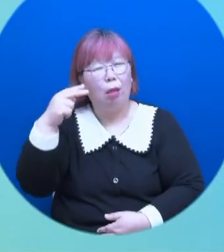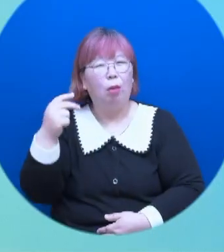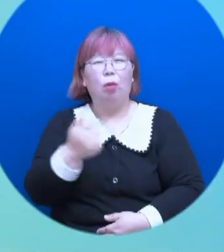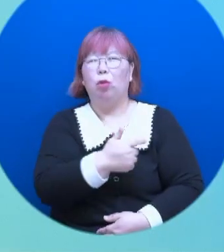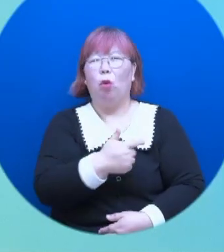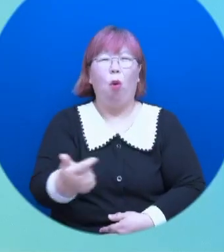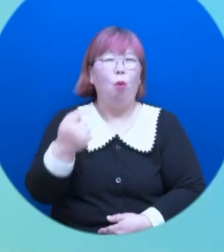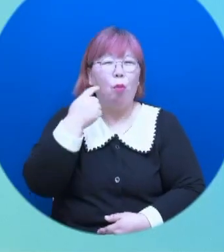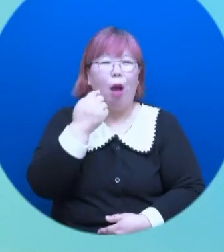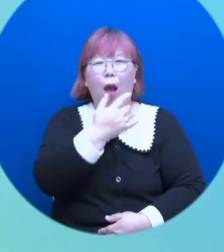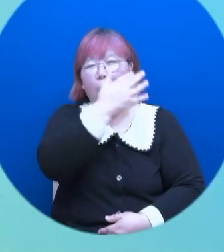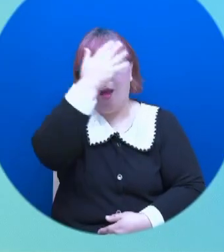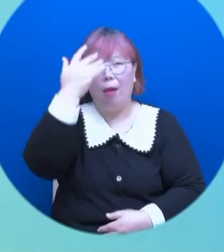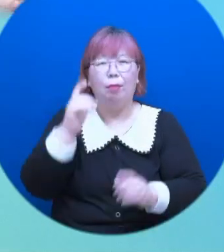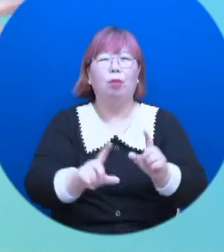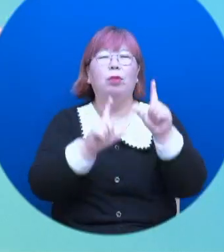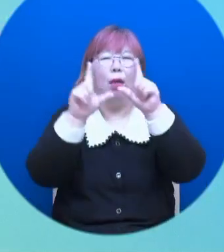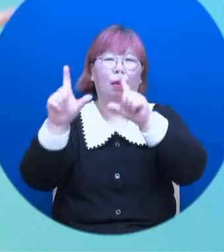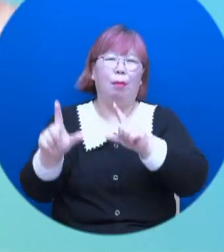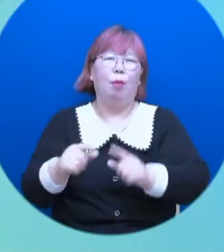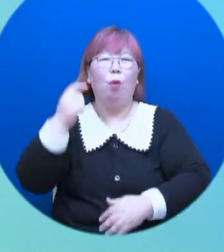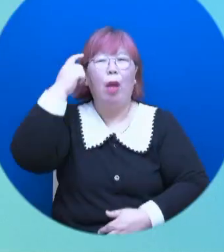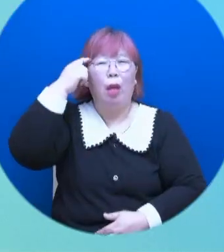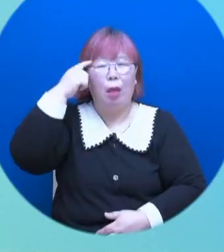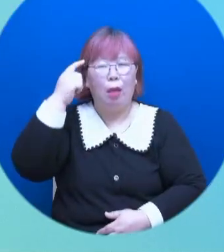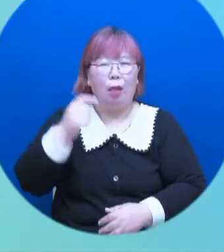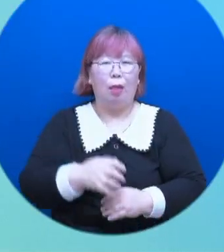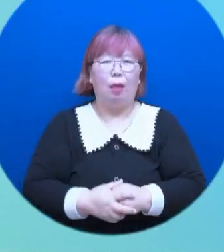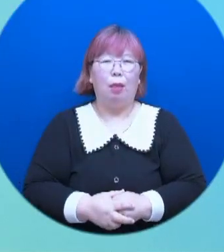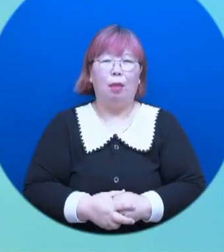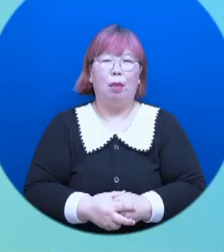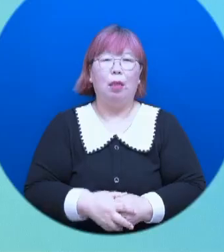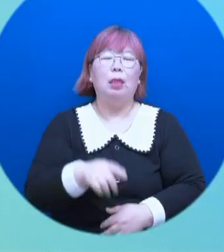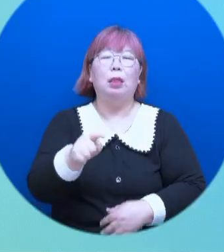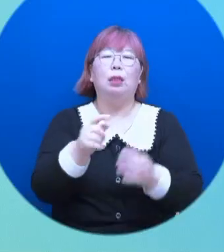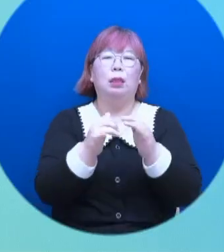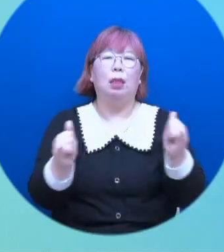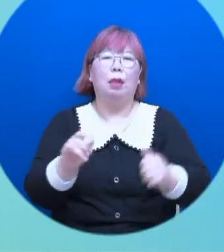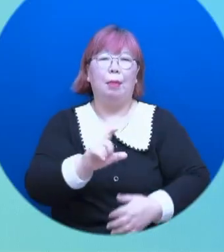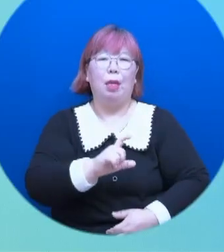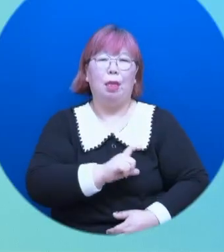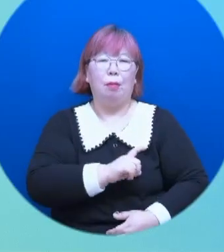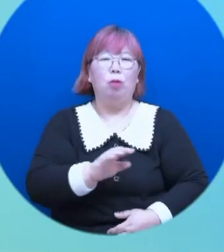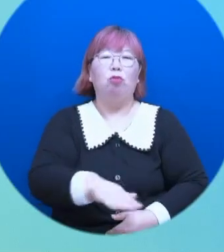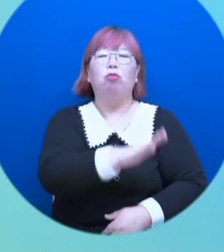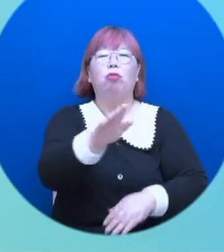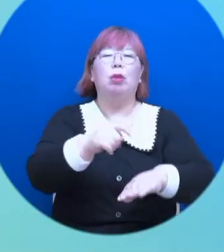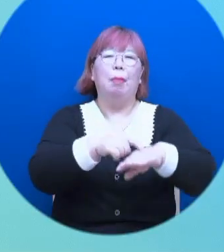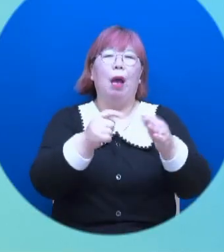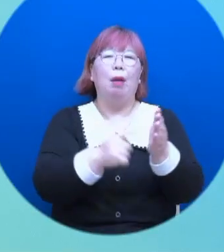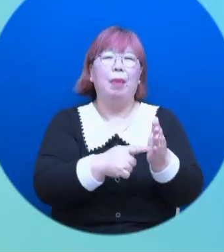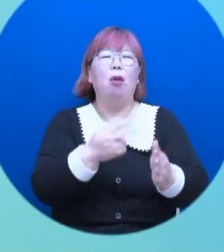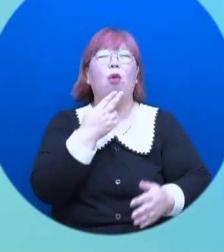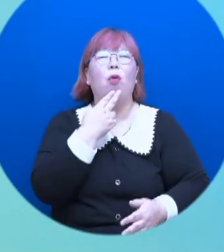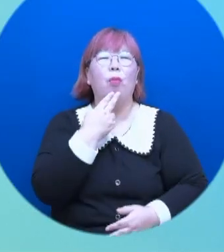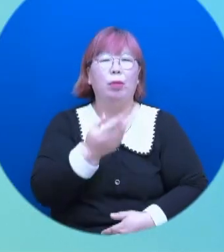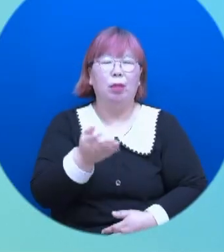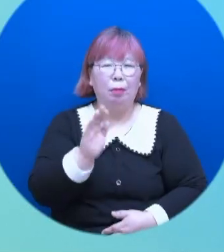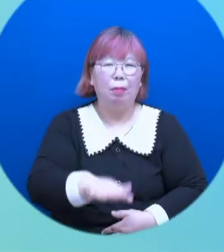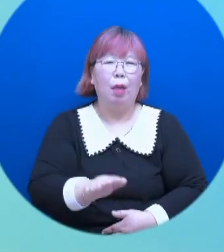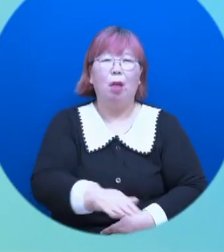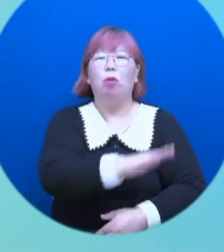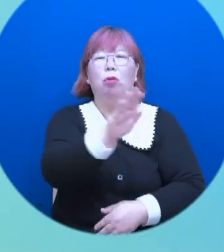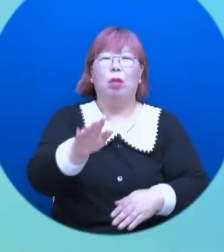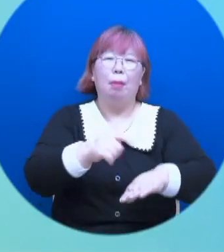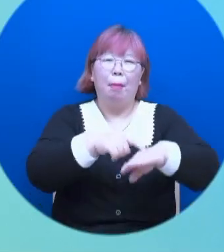너무나도 아름다운 삶입니다. 왜 그렇습니까? 이분들의 이름은 우리 마음에 남아있지 않지만 우리